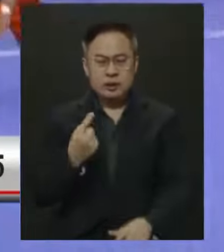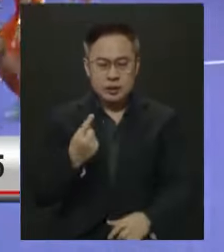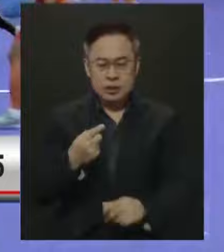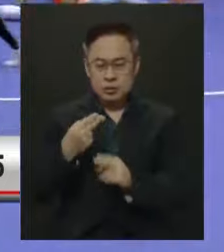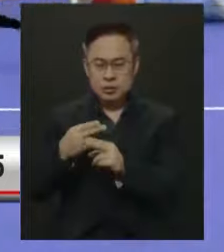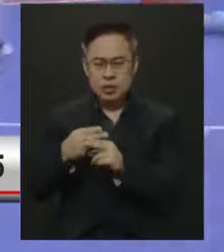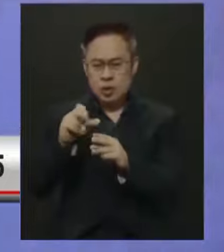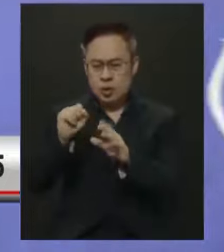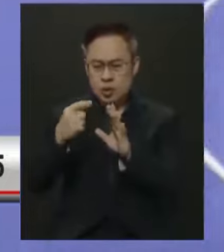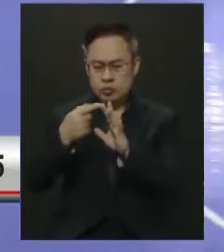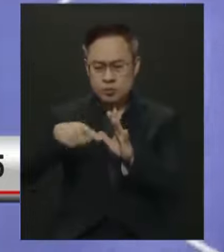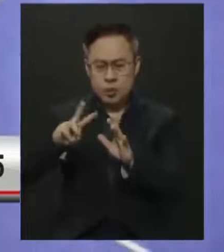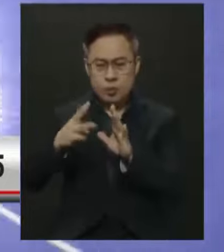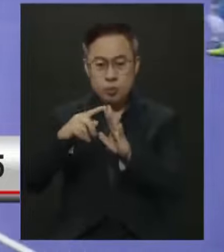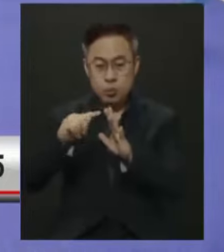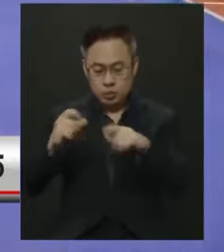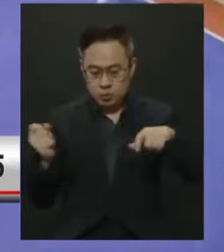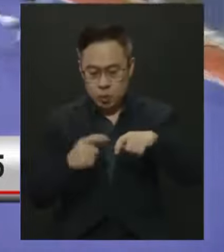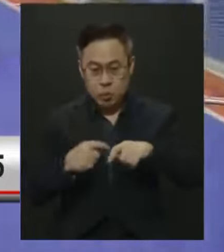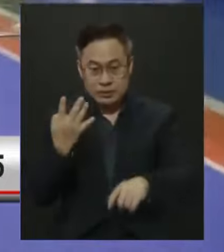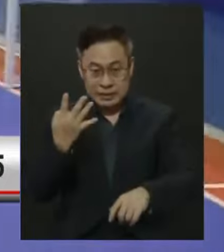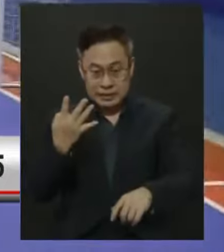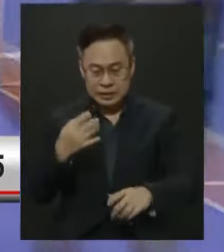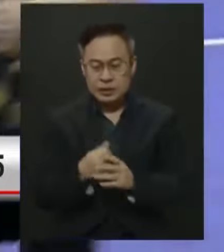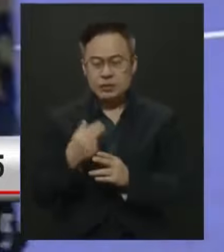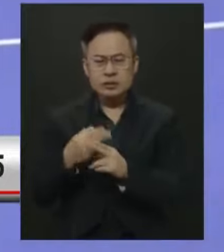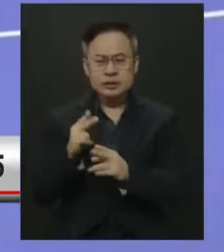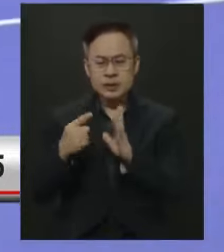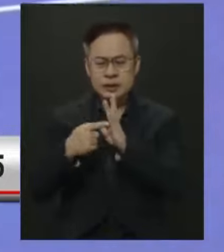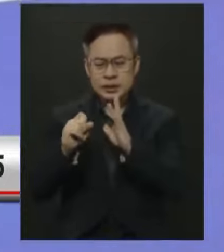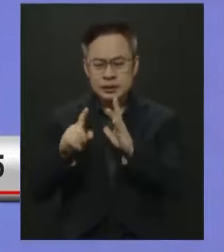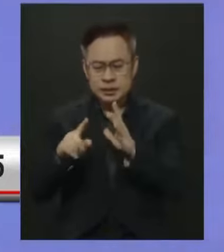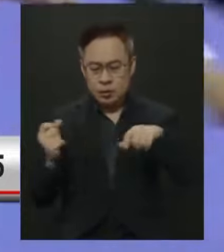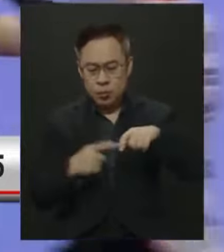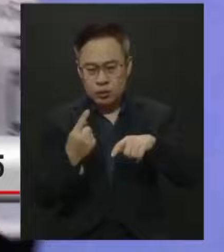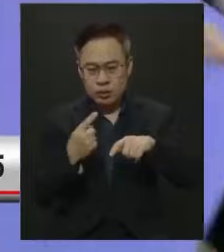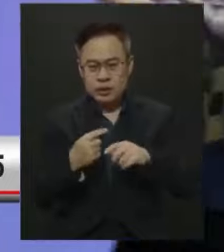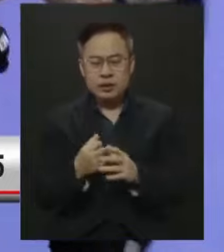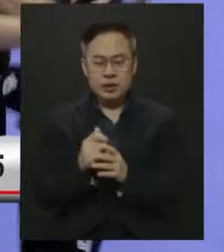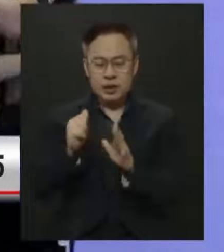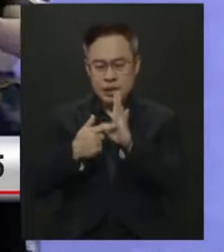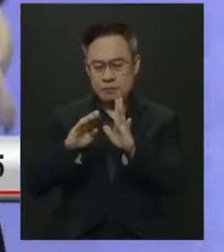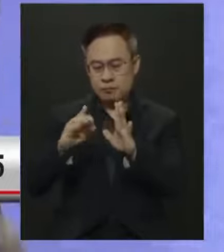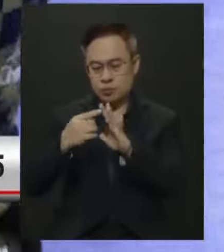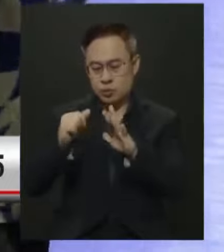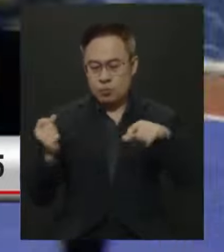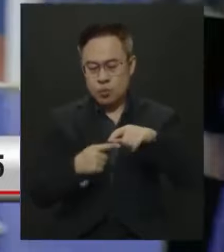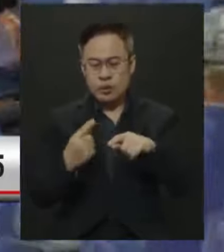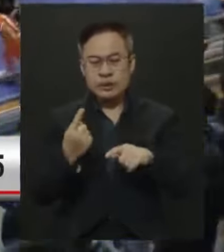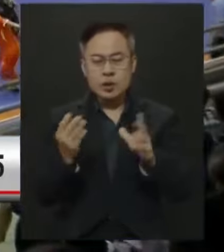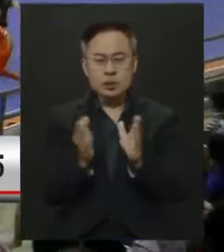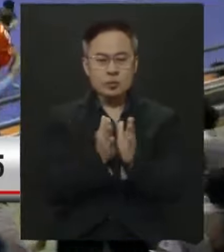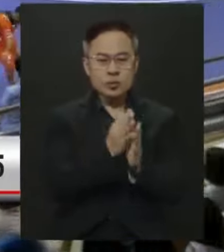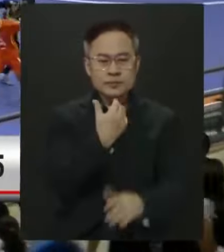ตูรวมถึงกิตอรัญสัญลักษณ์ยิง1ประตูแล้วก็ธนาตุลธาดาวิโรจน์อีก1ประตูนี่คือคนยิงของฝั่งบูเวฟชลบุรี